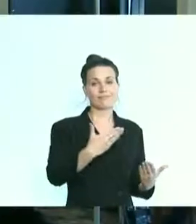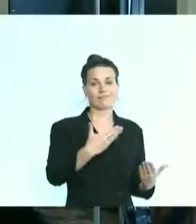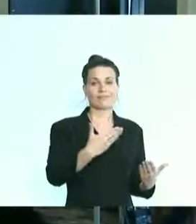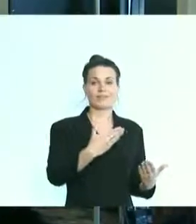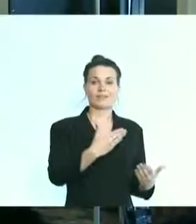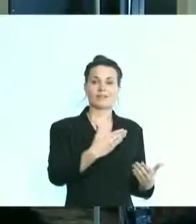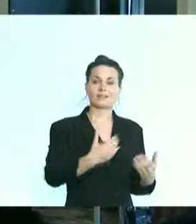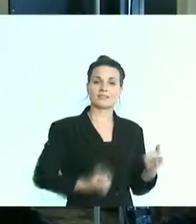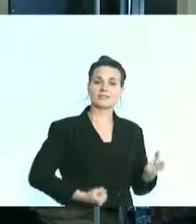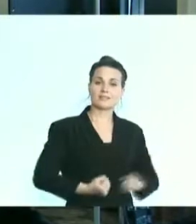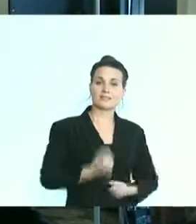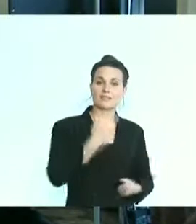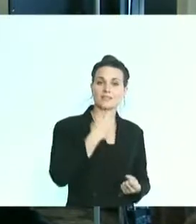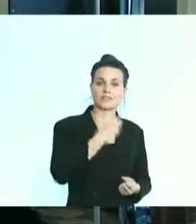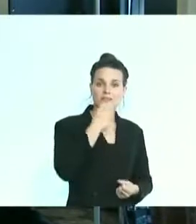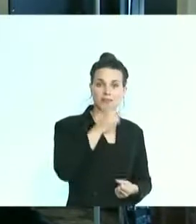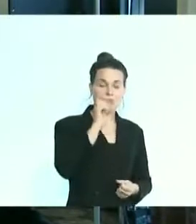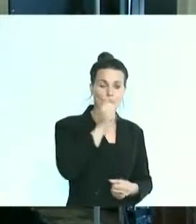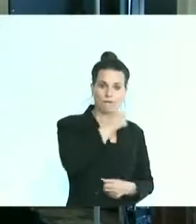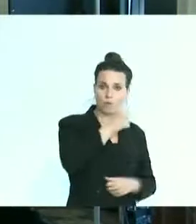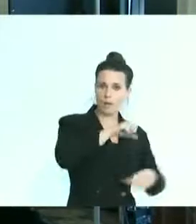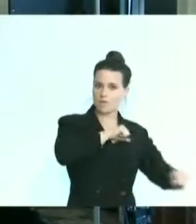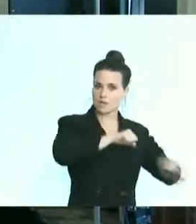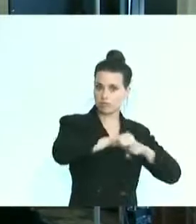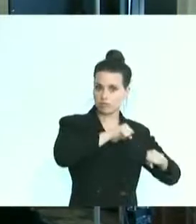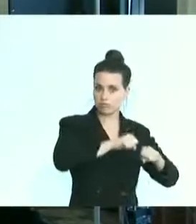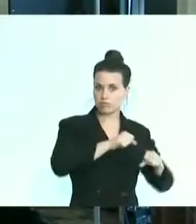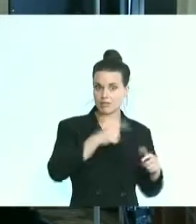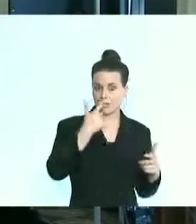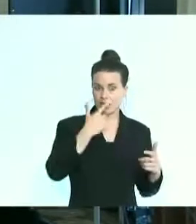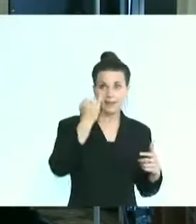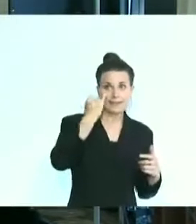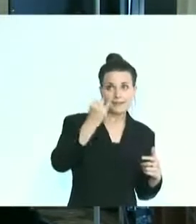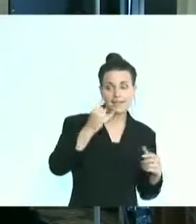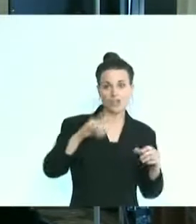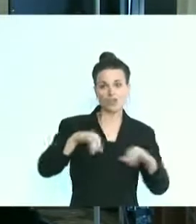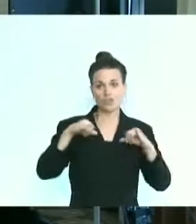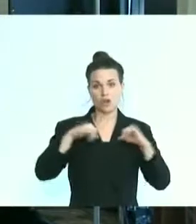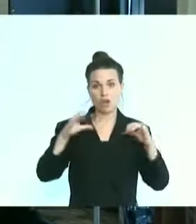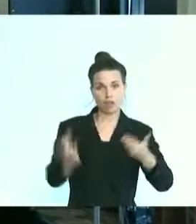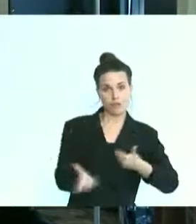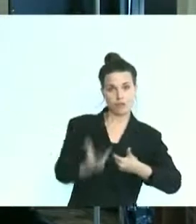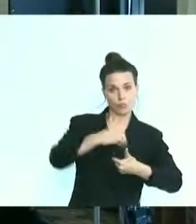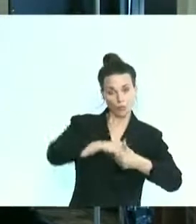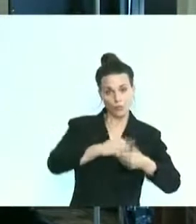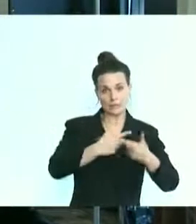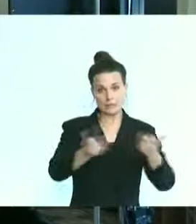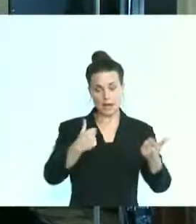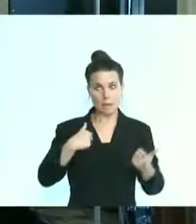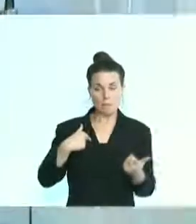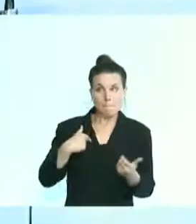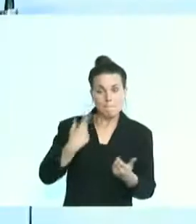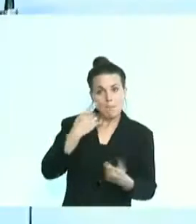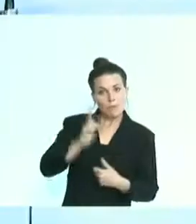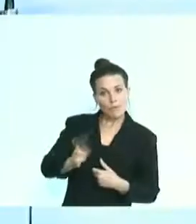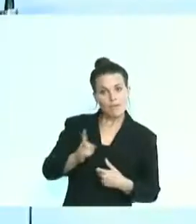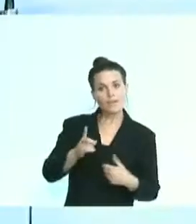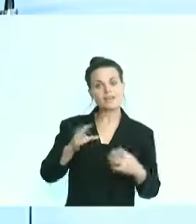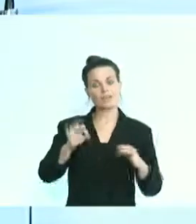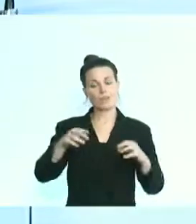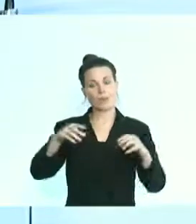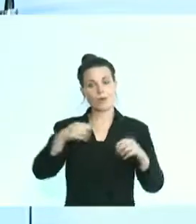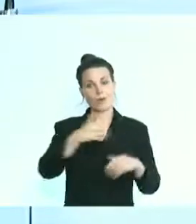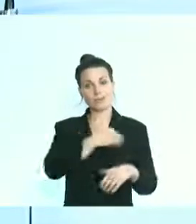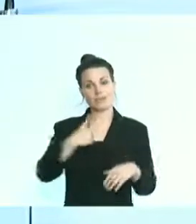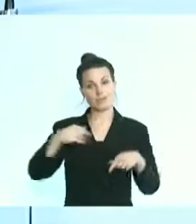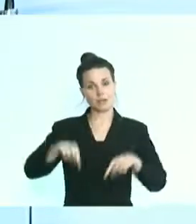et l'idée de mettre ces jeunes-là, franchement, moi je l'aurais pas eu. Hein, Madame la Ministre, il y a toujours cru et